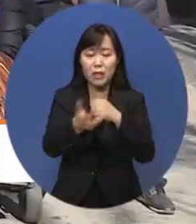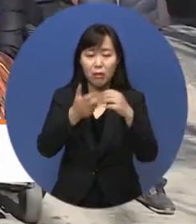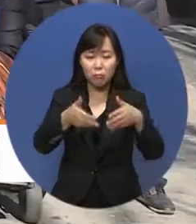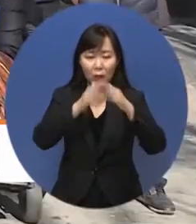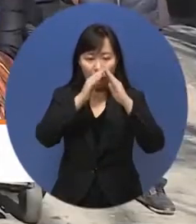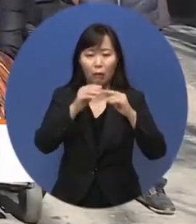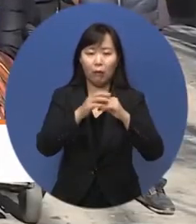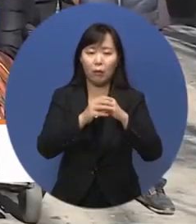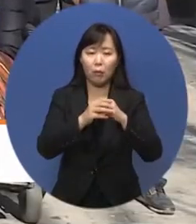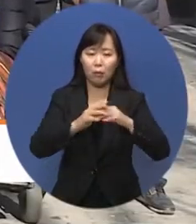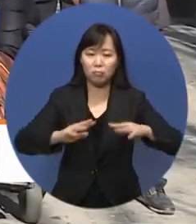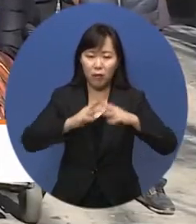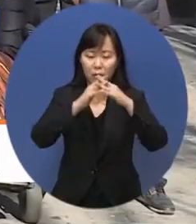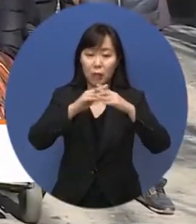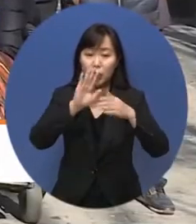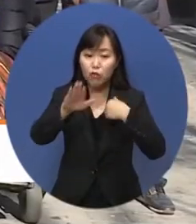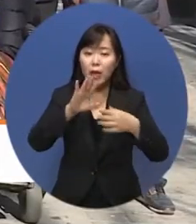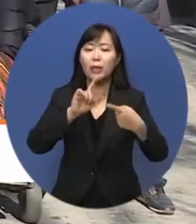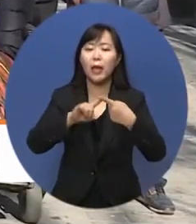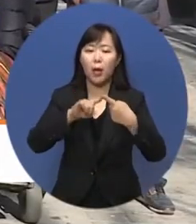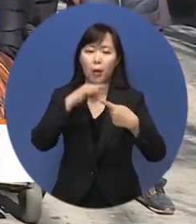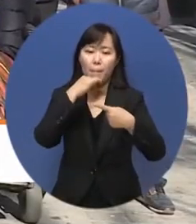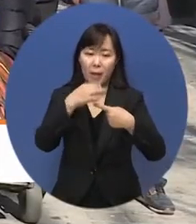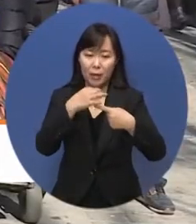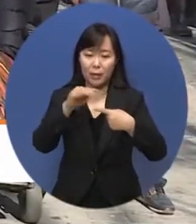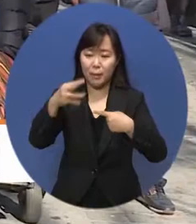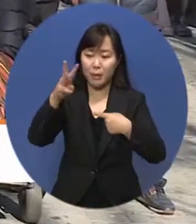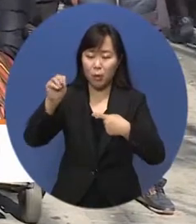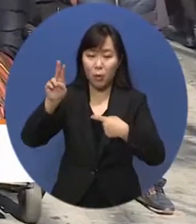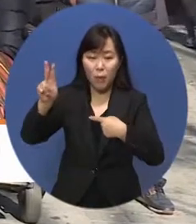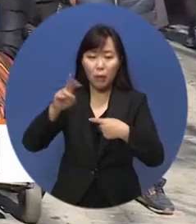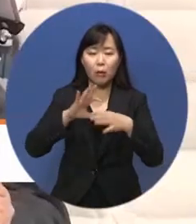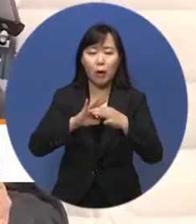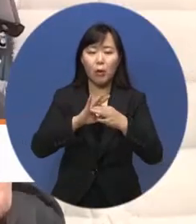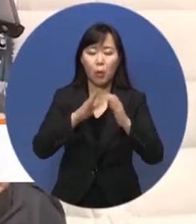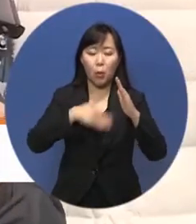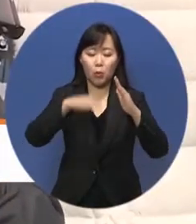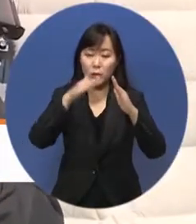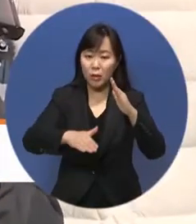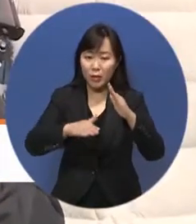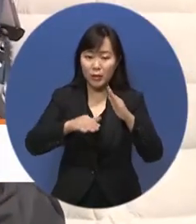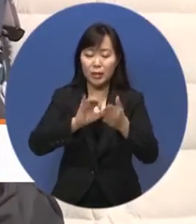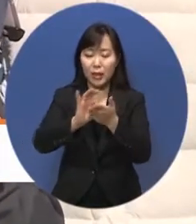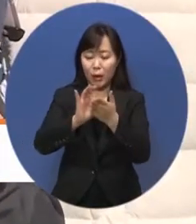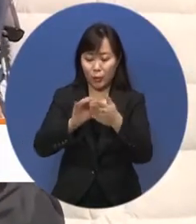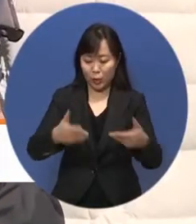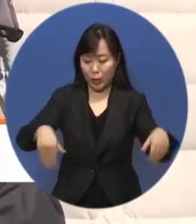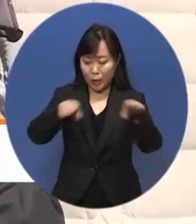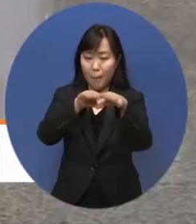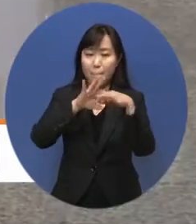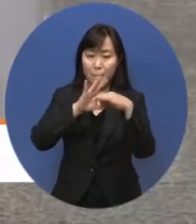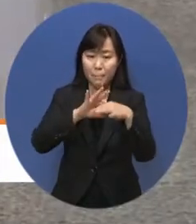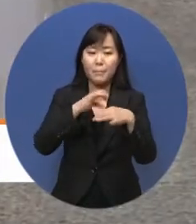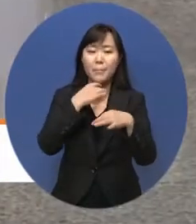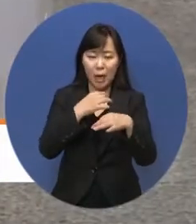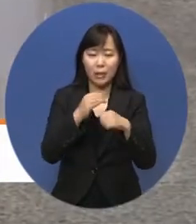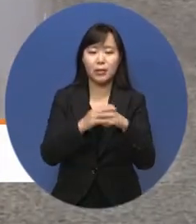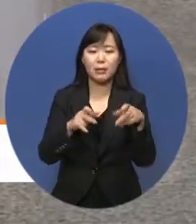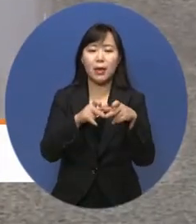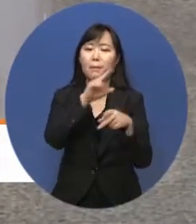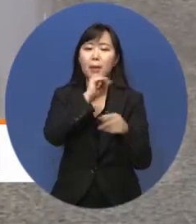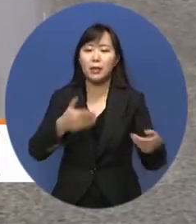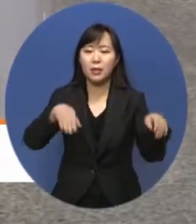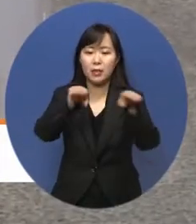재축, 용도 변경된 바닥 면적 300제곱미터 이상의 공중 이용 시설들로만 장애인 편의시설 설치 의무를